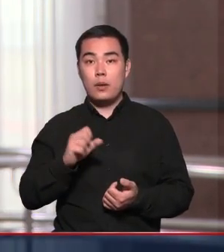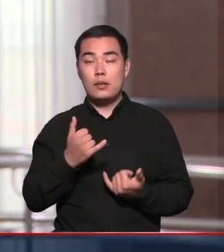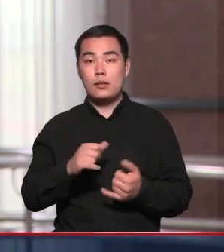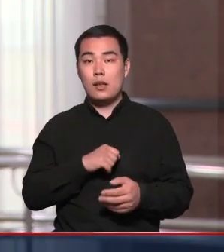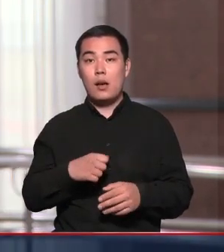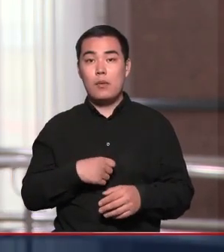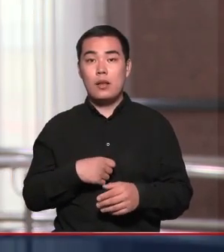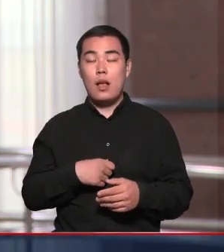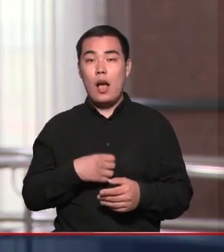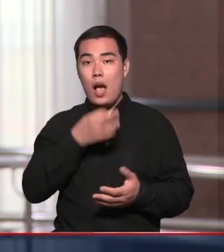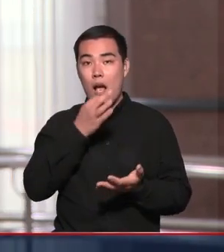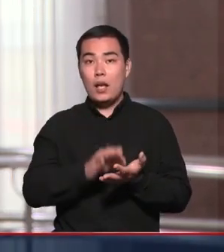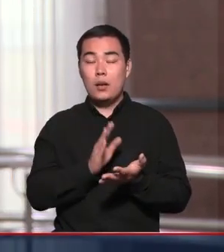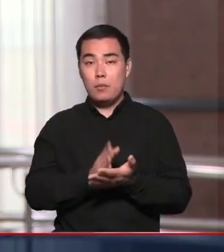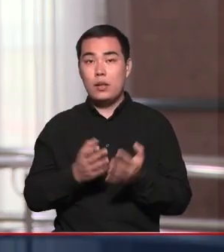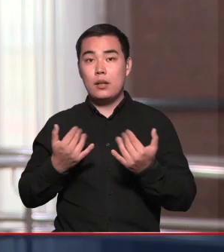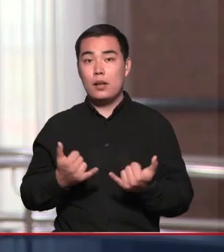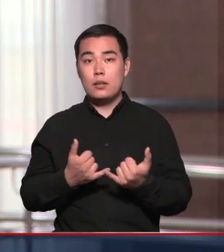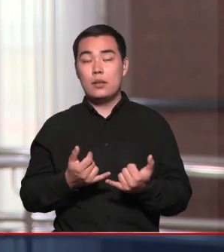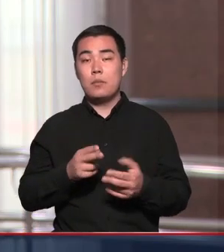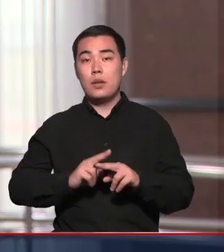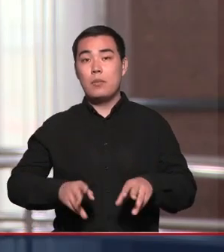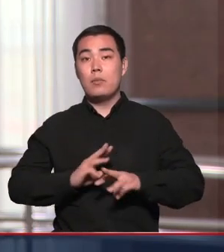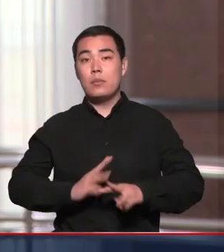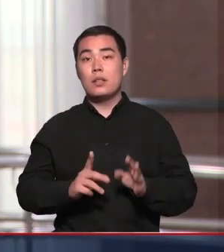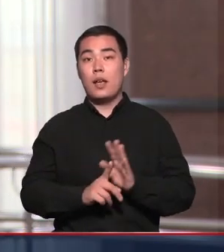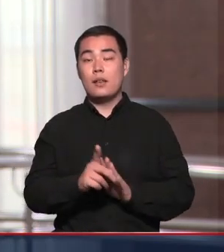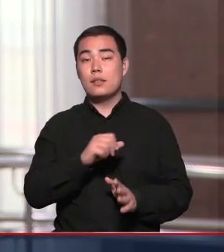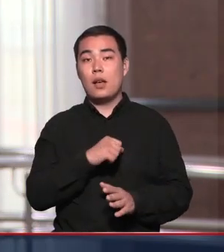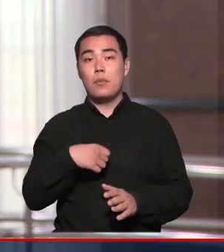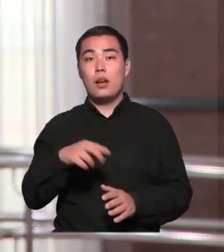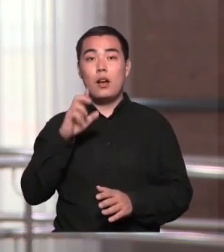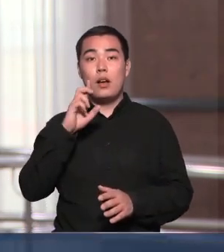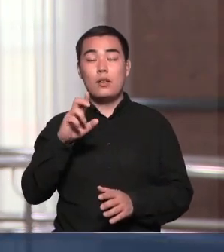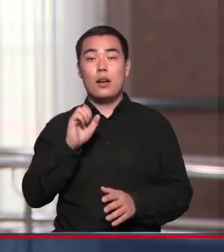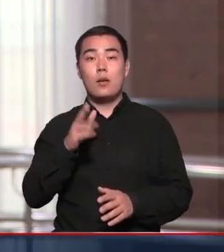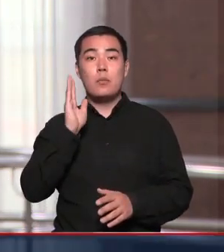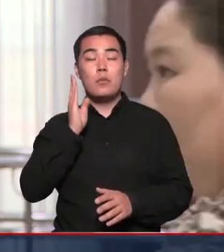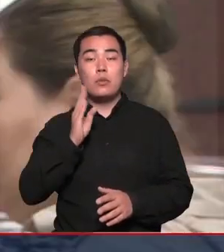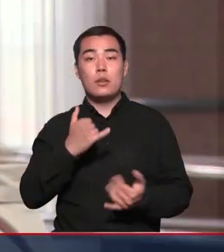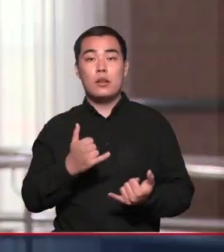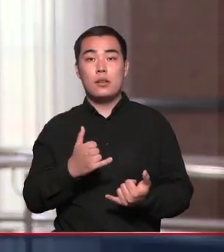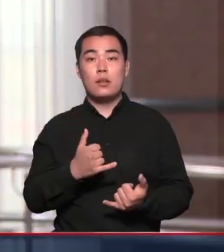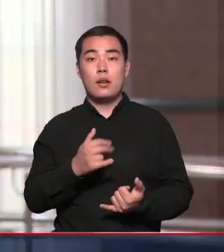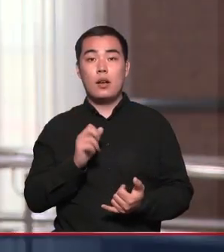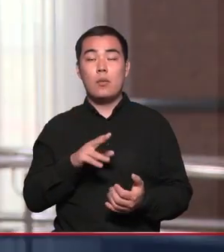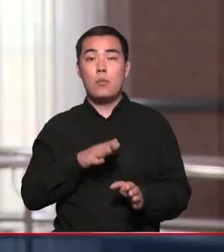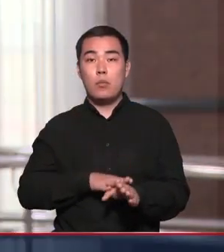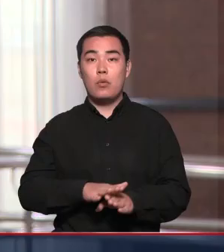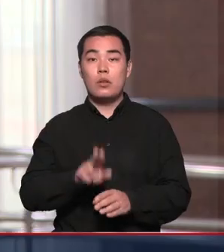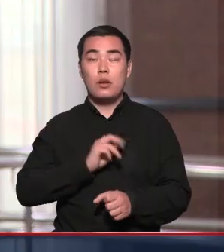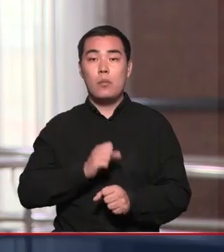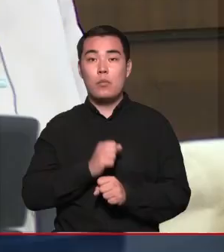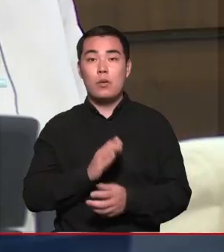салма жауаптары келіп жатыр. Енді бұған премьер-министрден бастап үкімет мүшелері алдағы уақытта терең түбегейлі айналысамыз деген уәде берді.